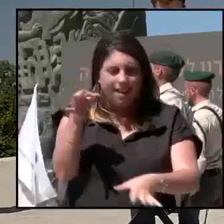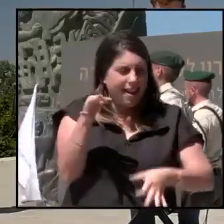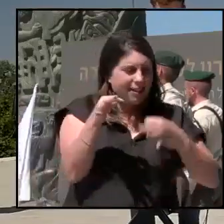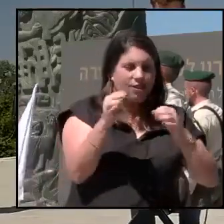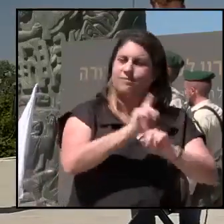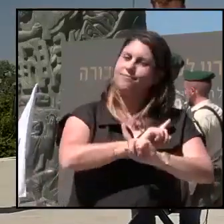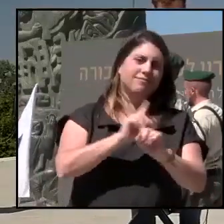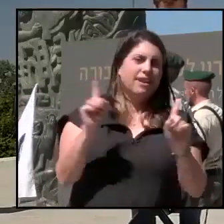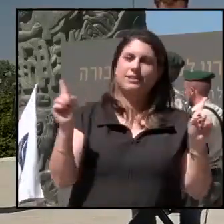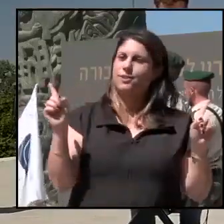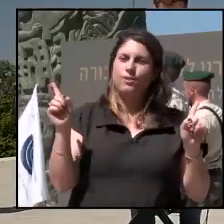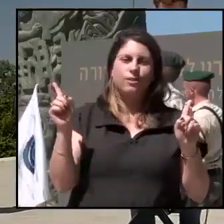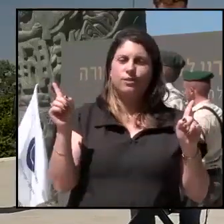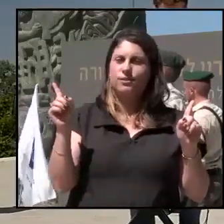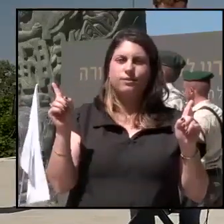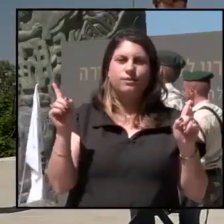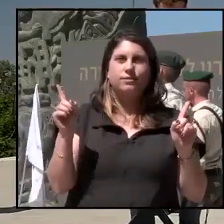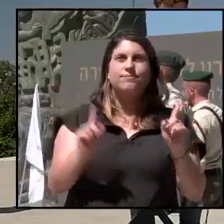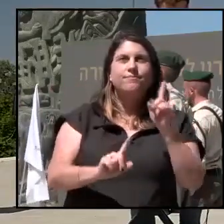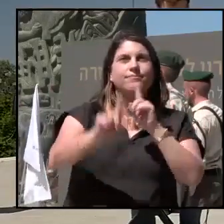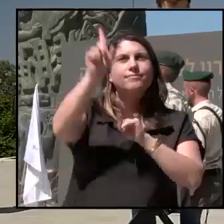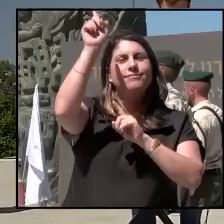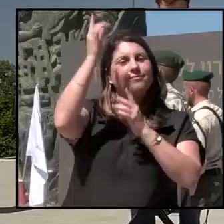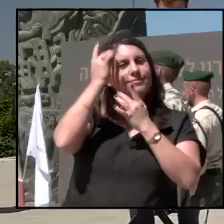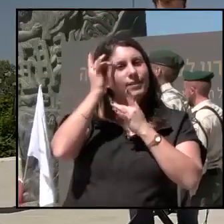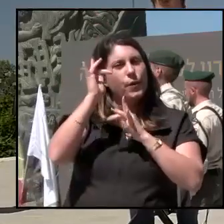אסור לטרוף את פחי הגן